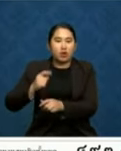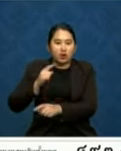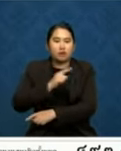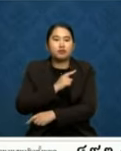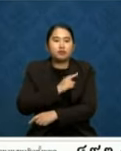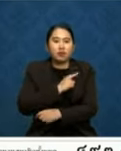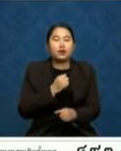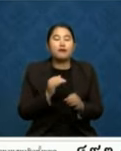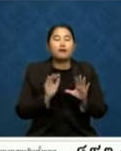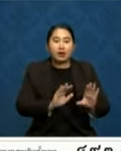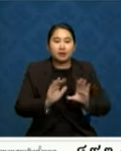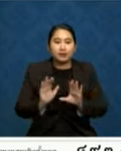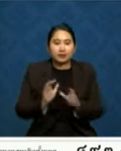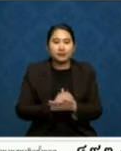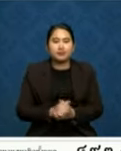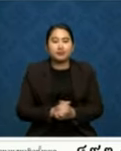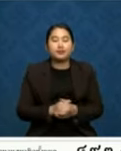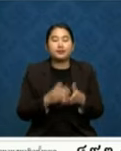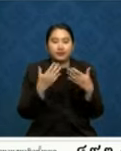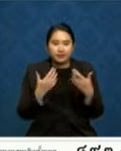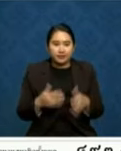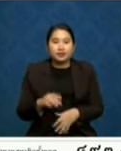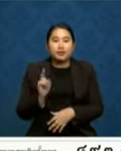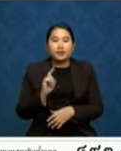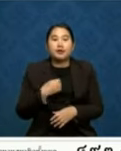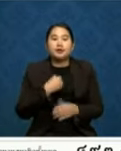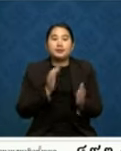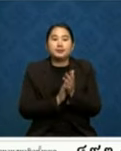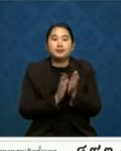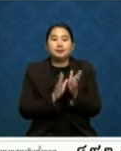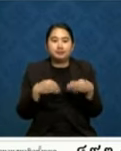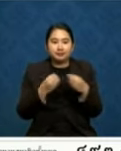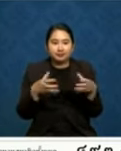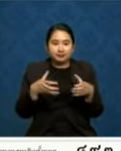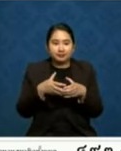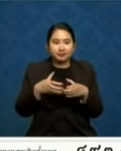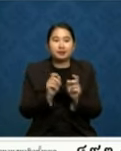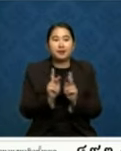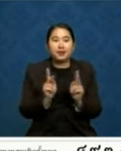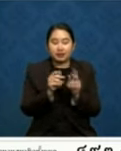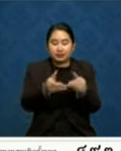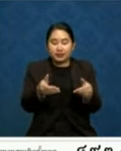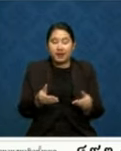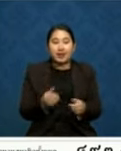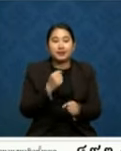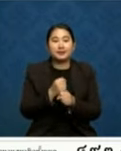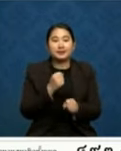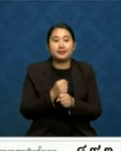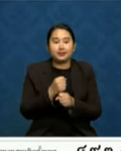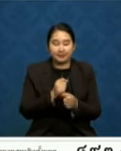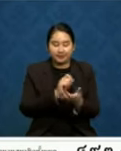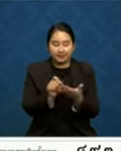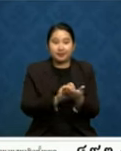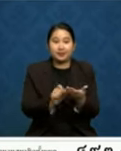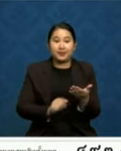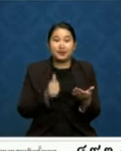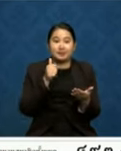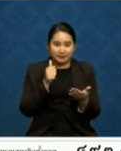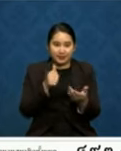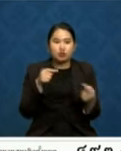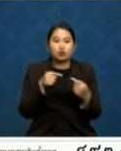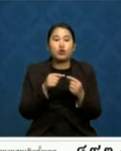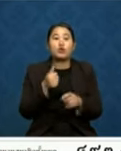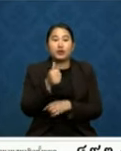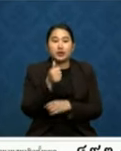ยาสูบก็ฝากเอาไว้นะครับอย่างไรก็ตามนะครับก็ต้องขอชื่นชมนะครับในภาพรวมของรายงานชุดนี้หลายอย่างเนี่ยก็เขียนไว้ตรงจุดนะครับ